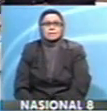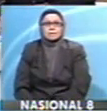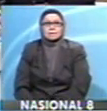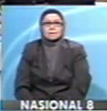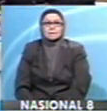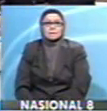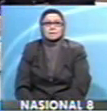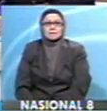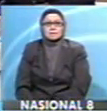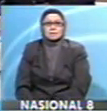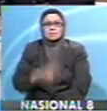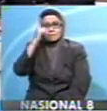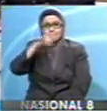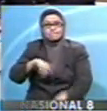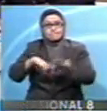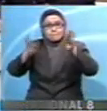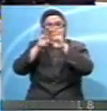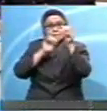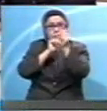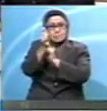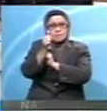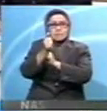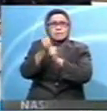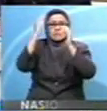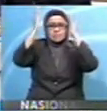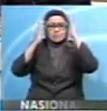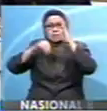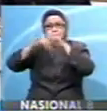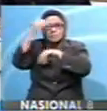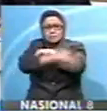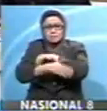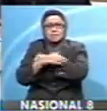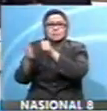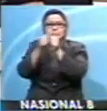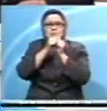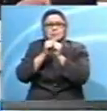R baah untuk perkembangan sukan tempatan dan antarabangsa kita